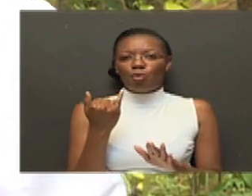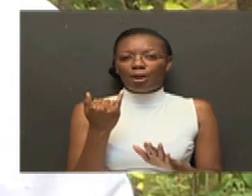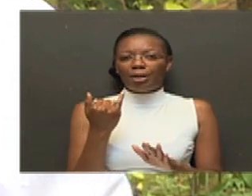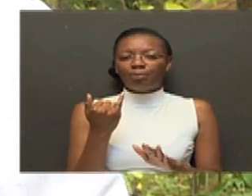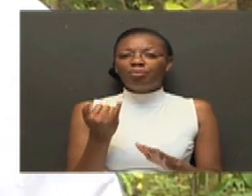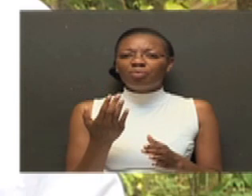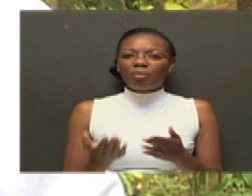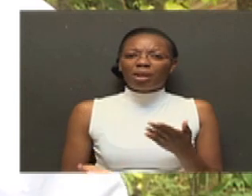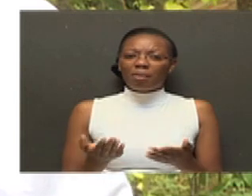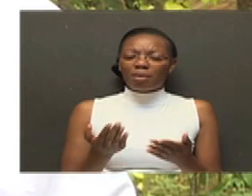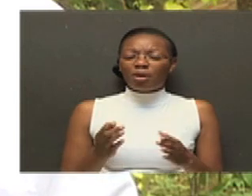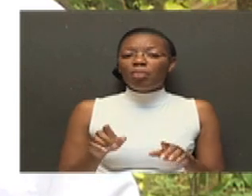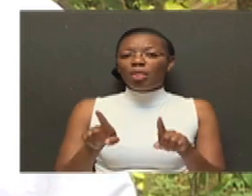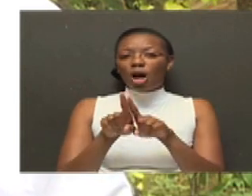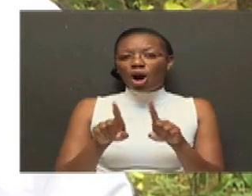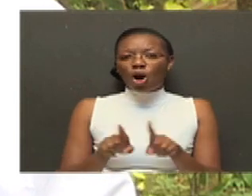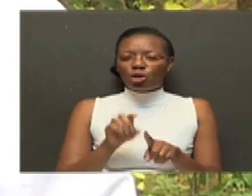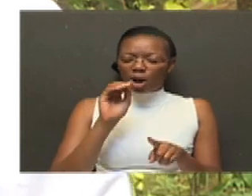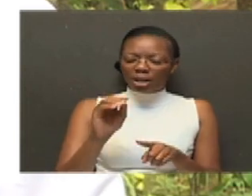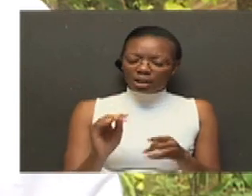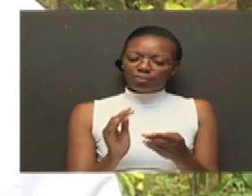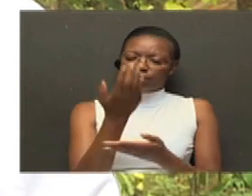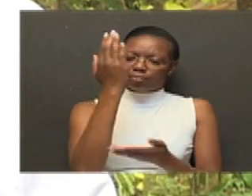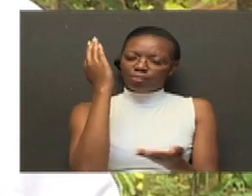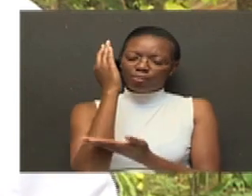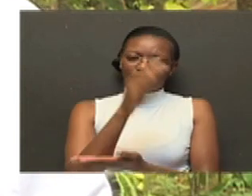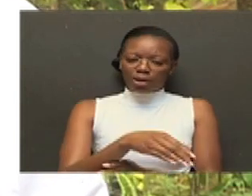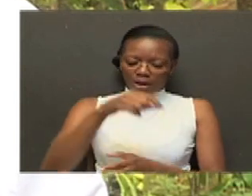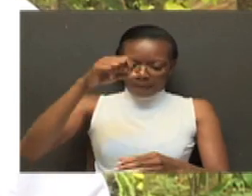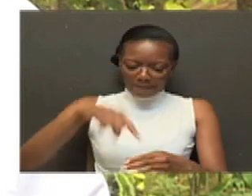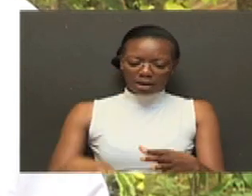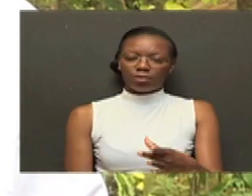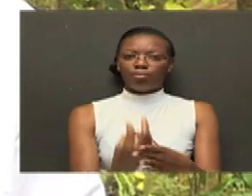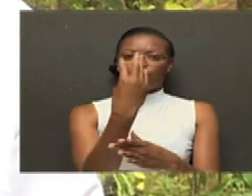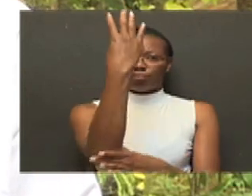maana. Kama sio hivyo tunaweza waambia wakikata wapande ingine.